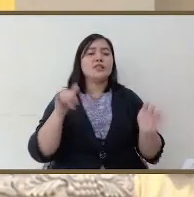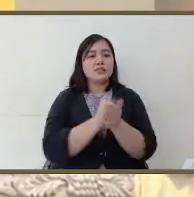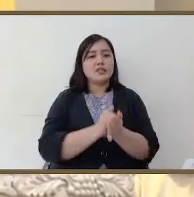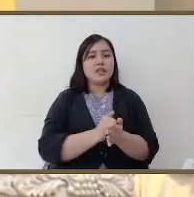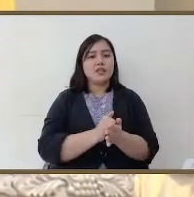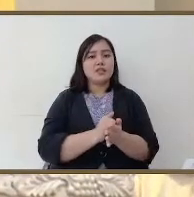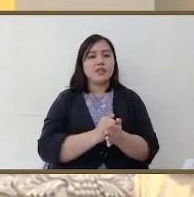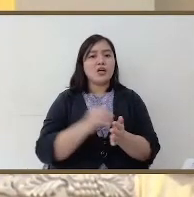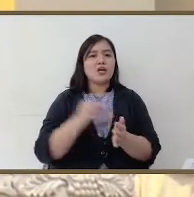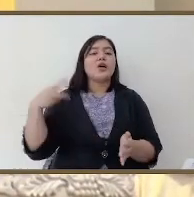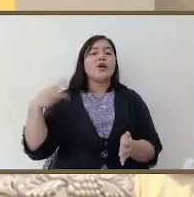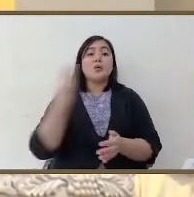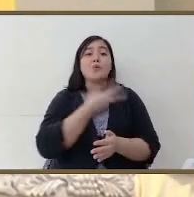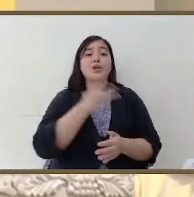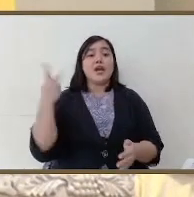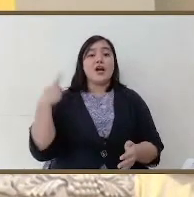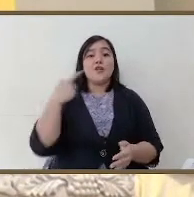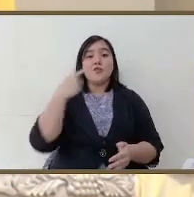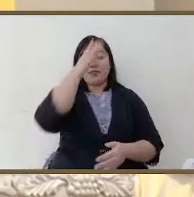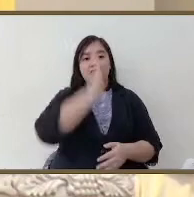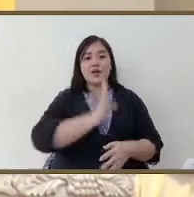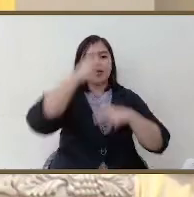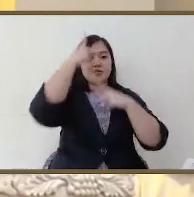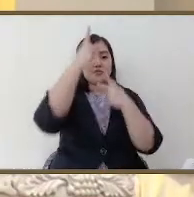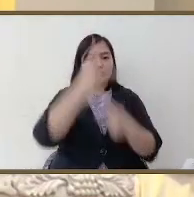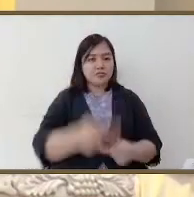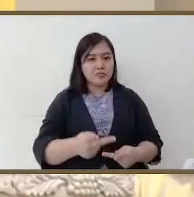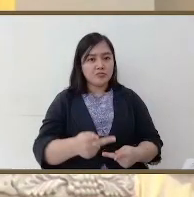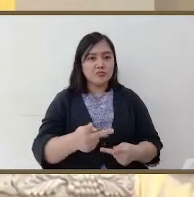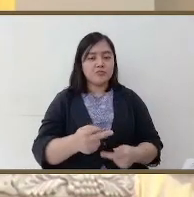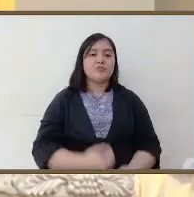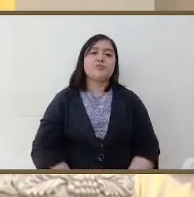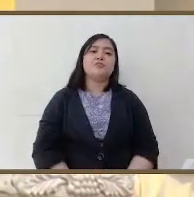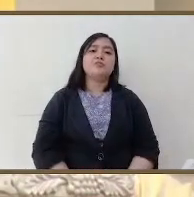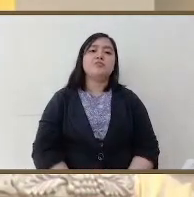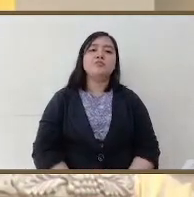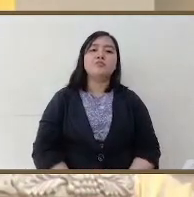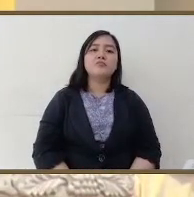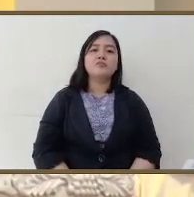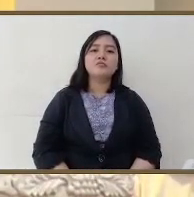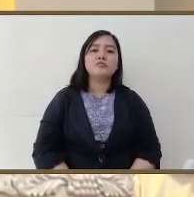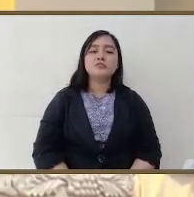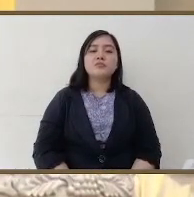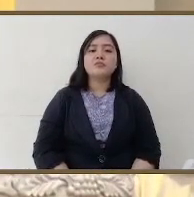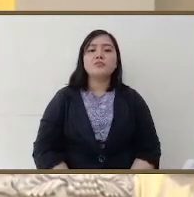an omniscient, omnipotent, omnipresent God. Bless God.